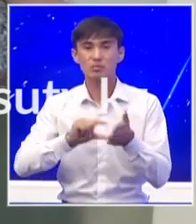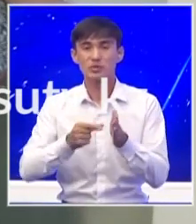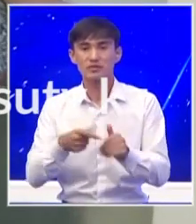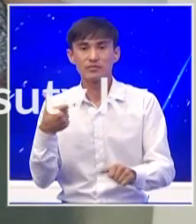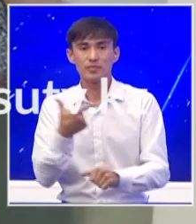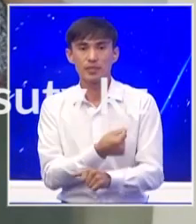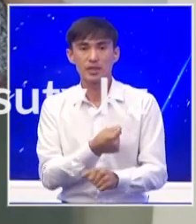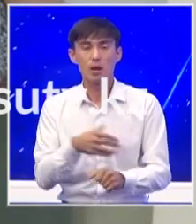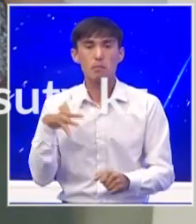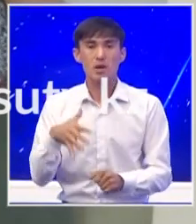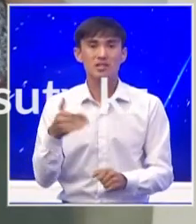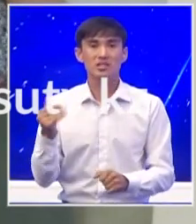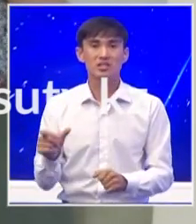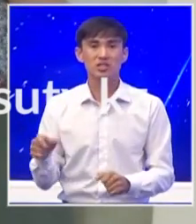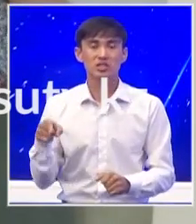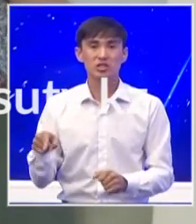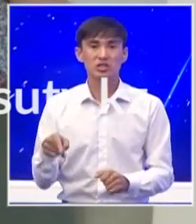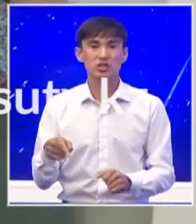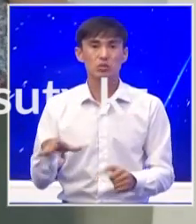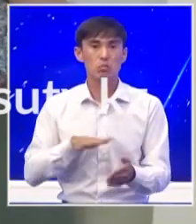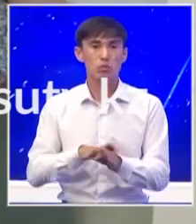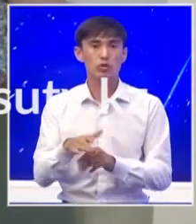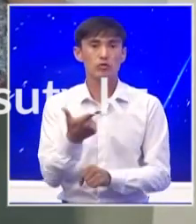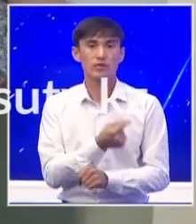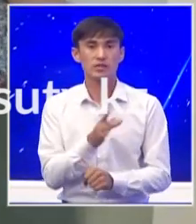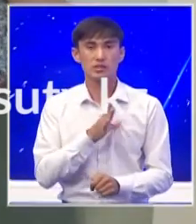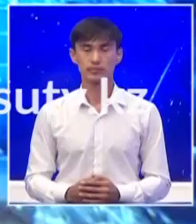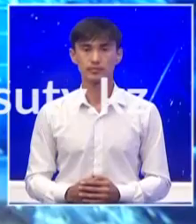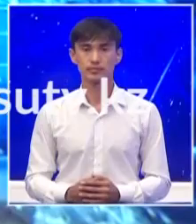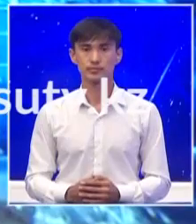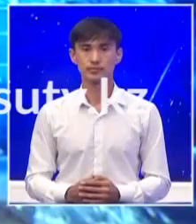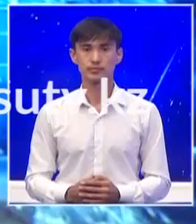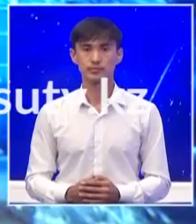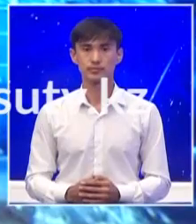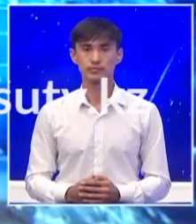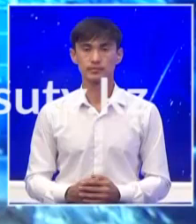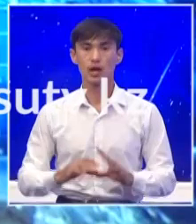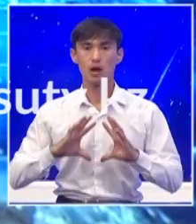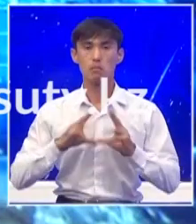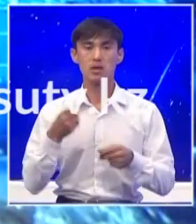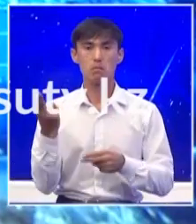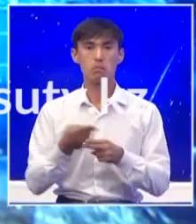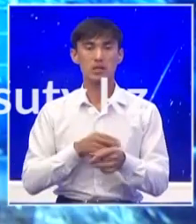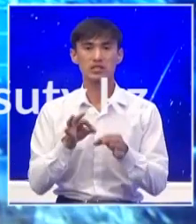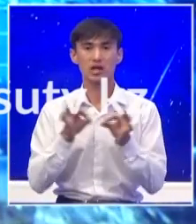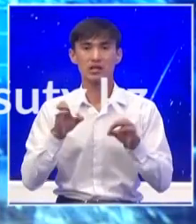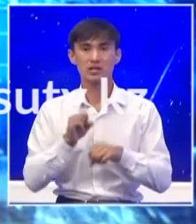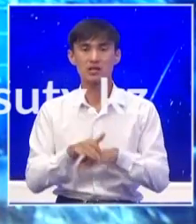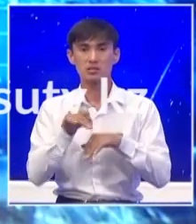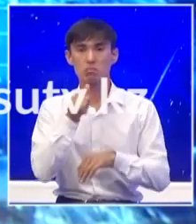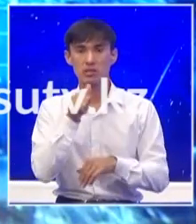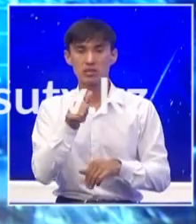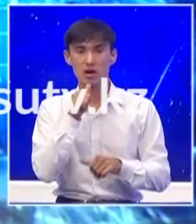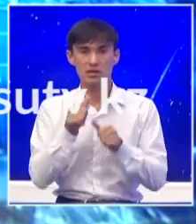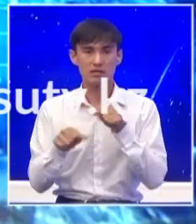55 тысяч граждан прошли здесь полный курс вакцинации. «Мир без ядерных испытаний». Выставка